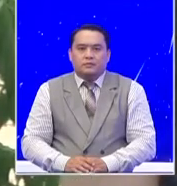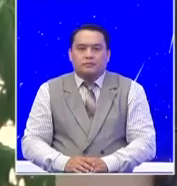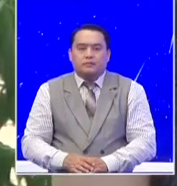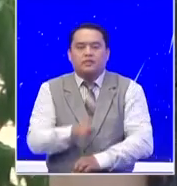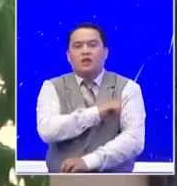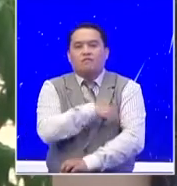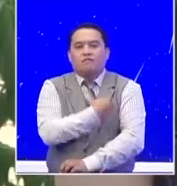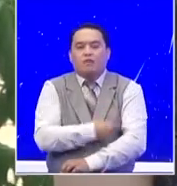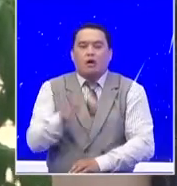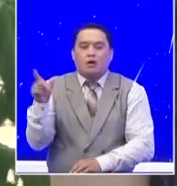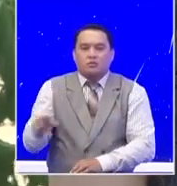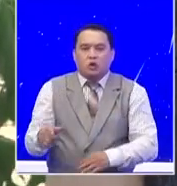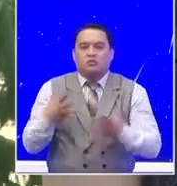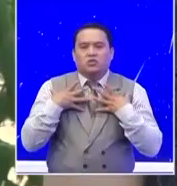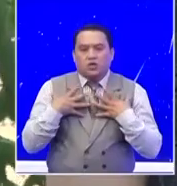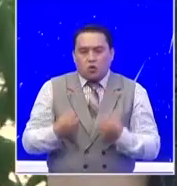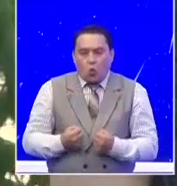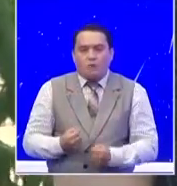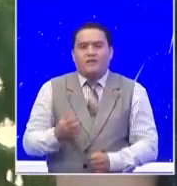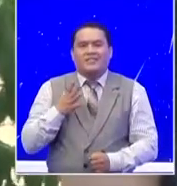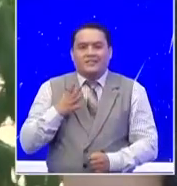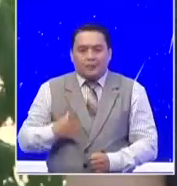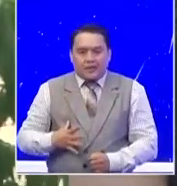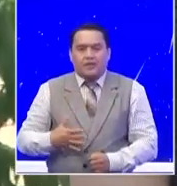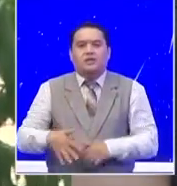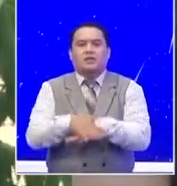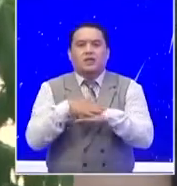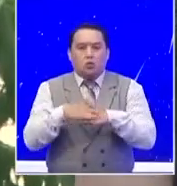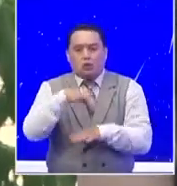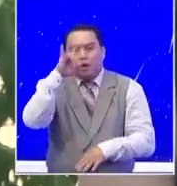Врачам терпение, здоровье и наш народ, чтобы